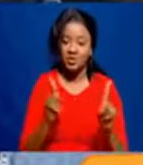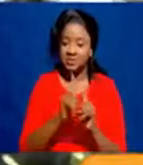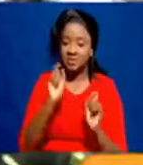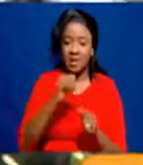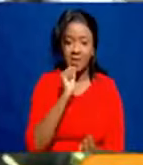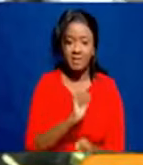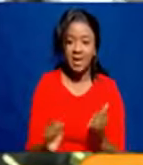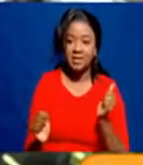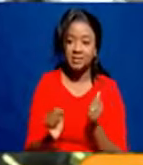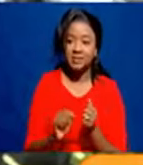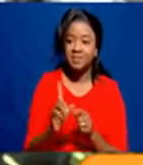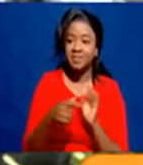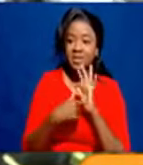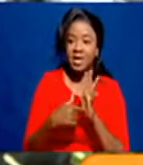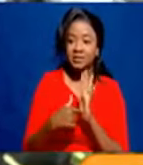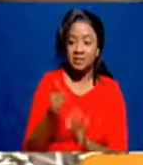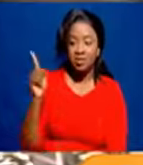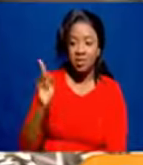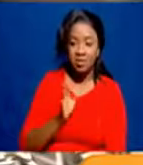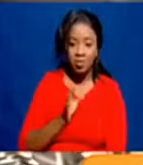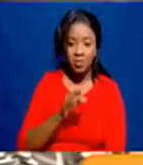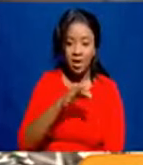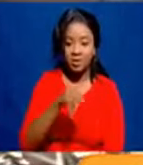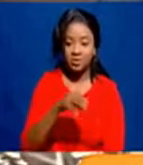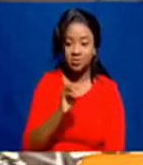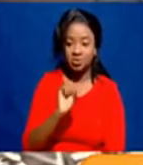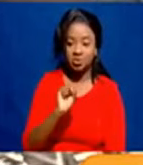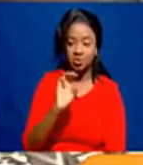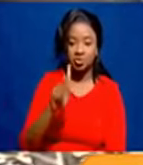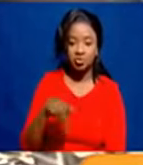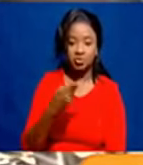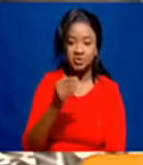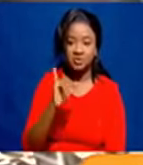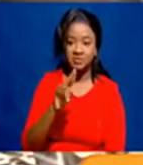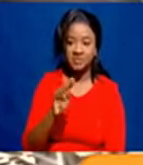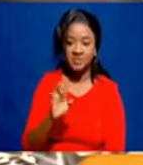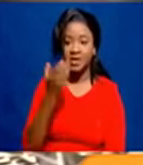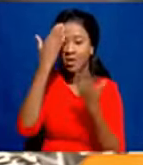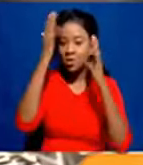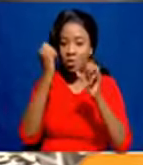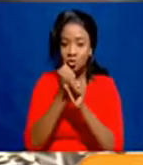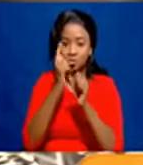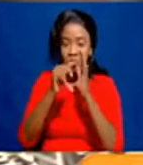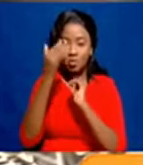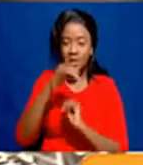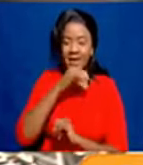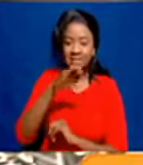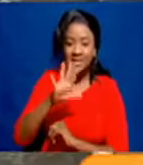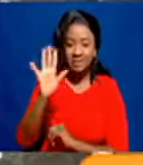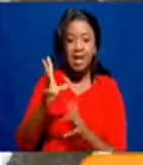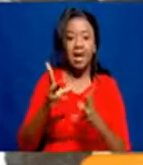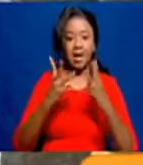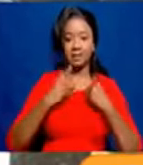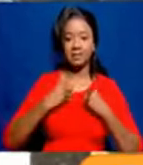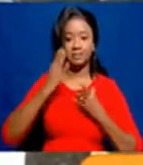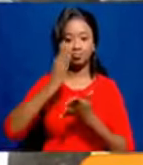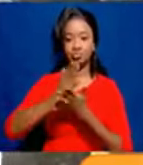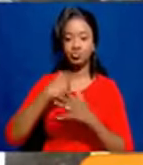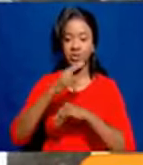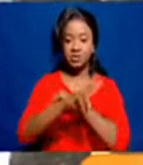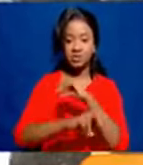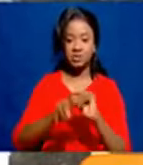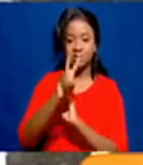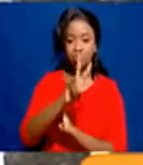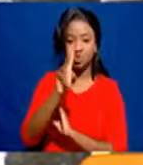hatua. Josephine Rabera, sijue pa kuanzia wala kumalizia, baada ya mwanawe kukiri kuiba shilingi